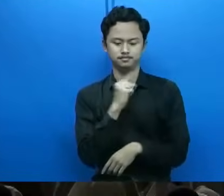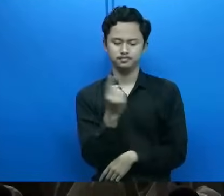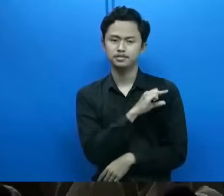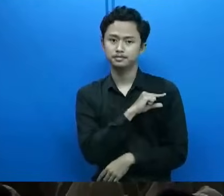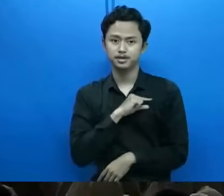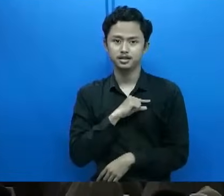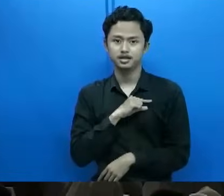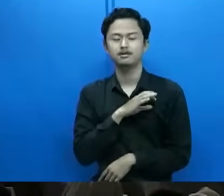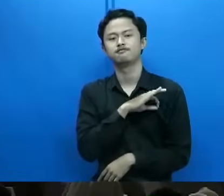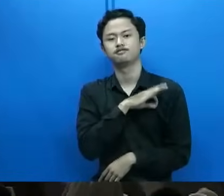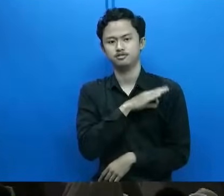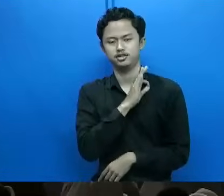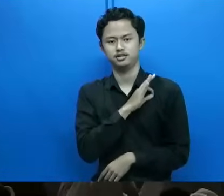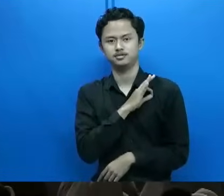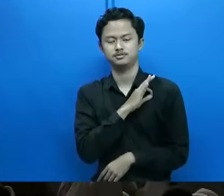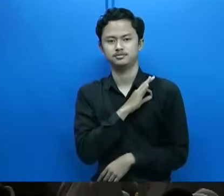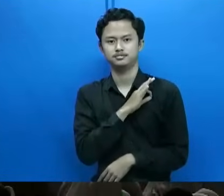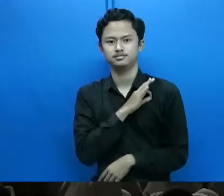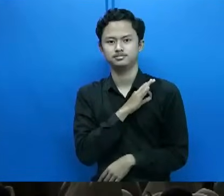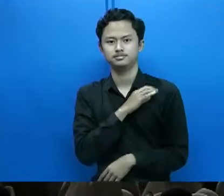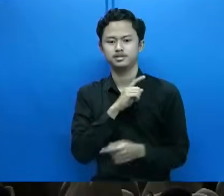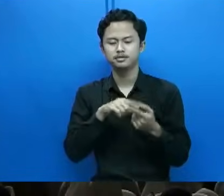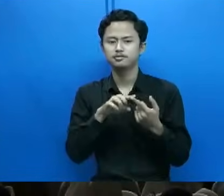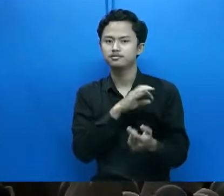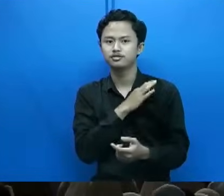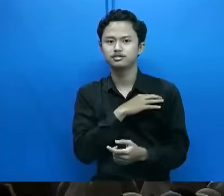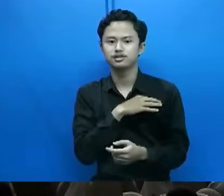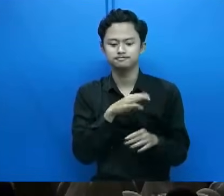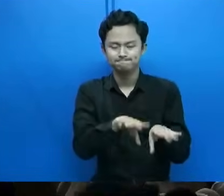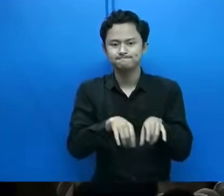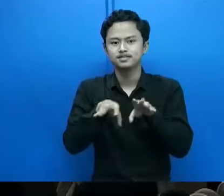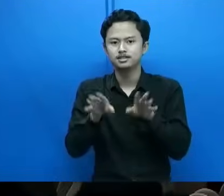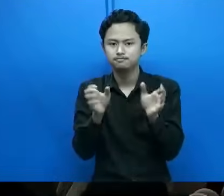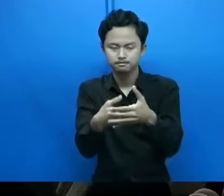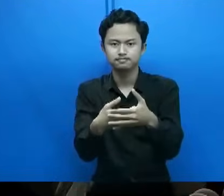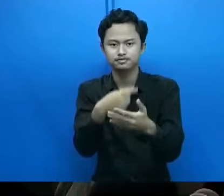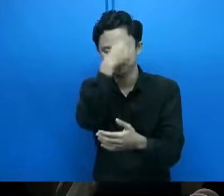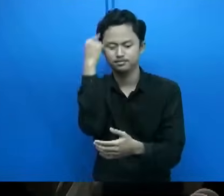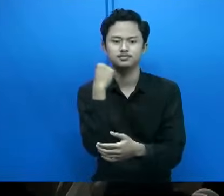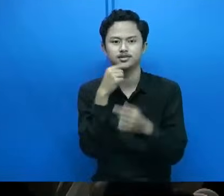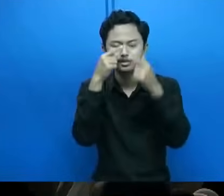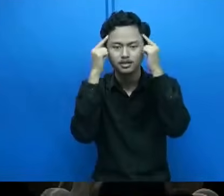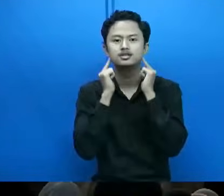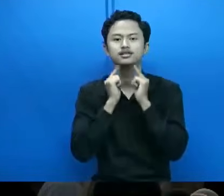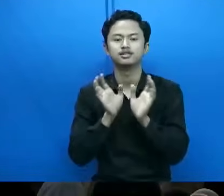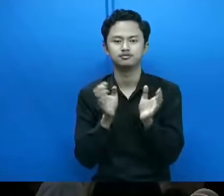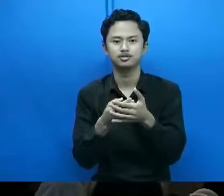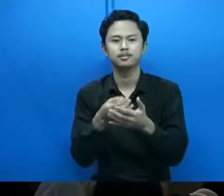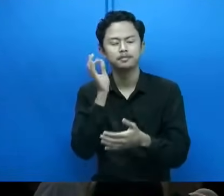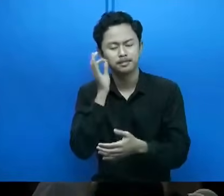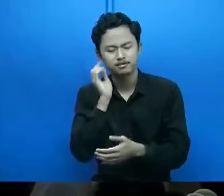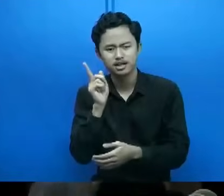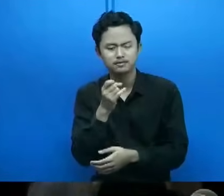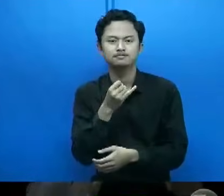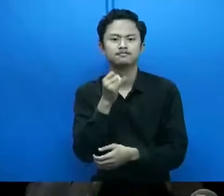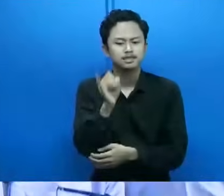juga volunteer dan juga teman-teman dari musyawarah Hijjah Squad, Hijjah Squad, para asatidz, kami minta maaf jika ada